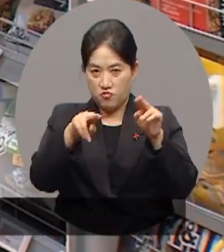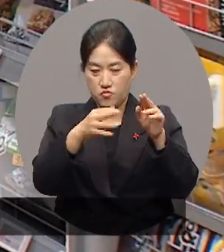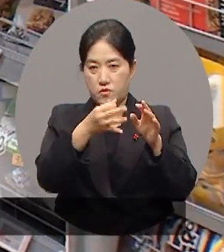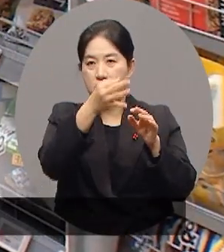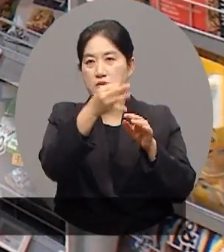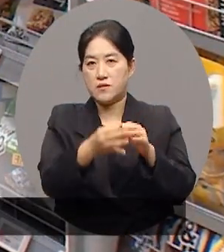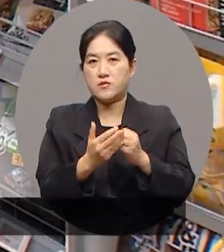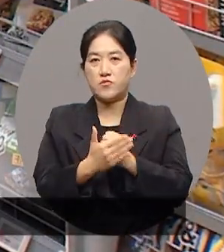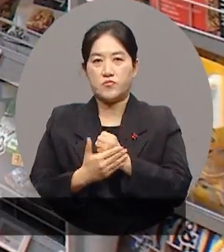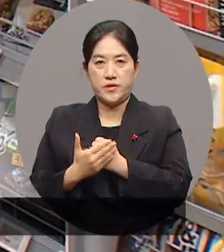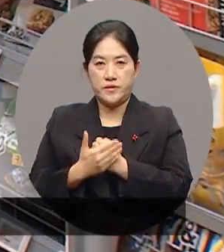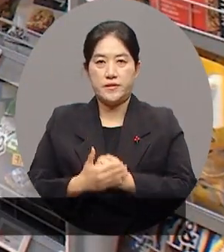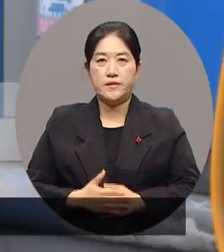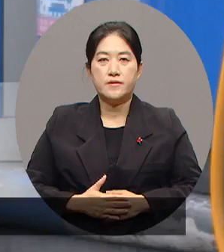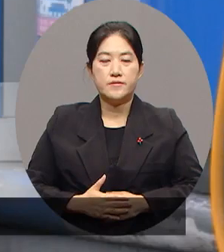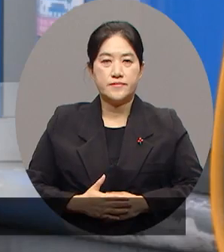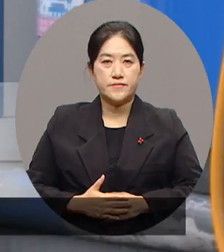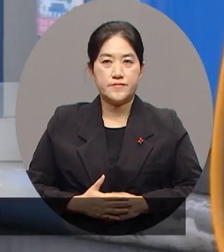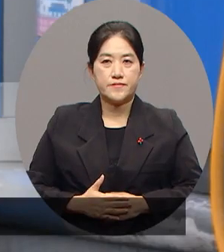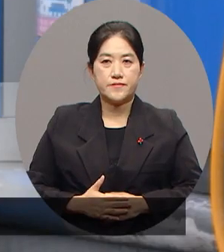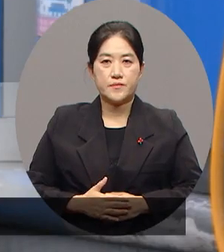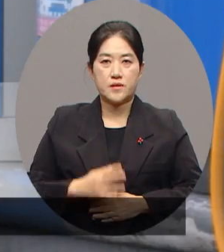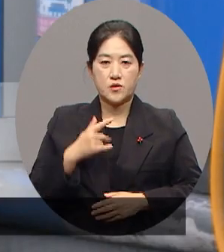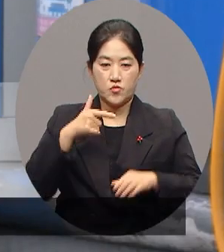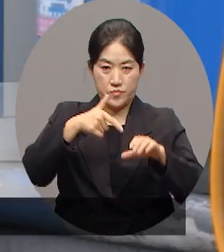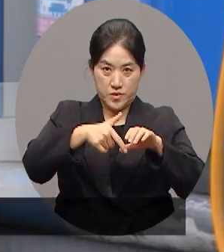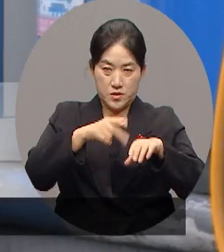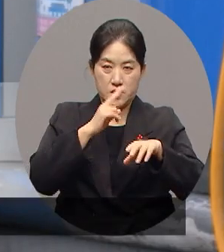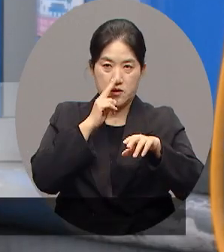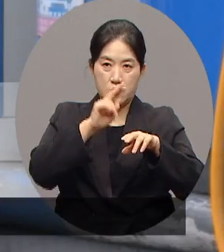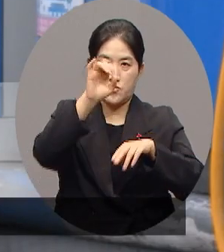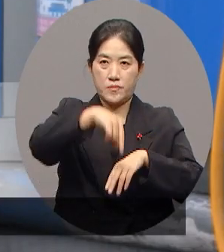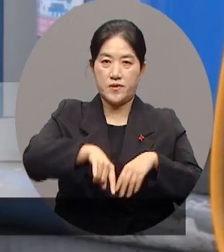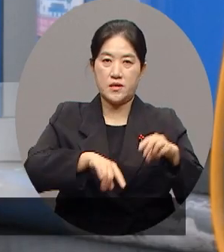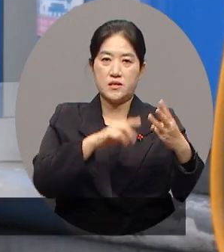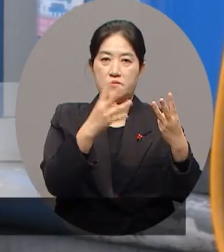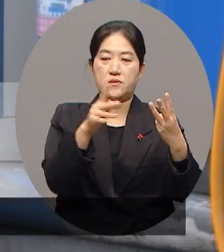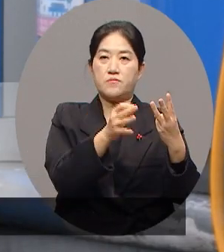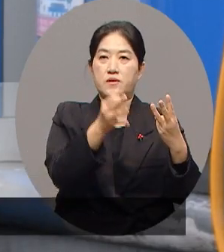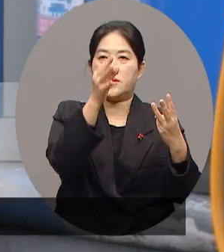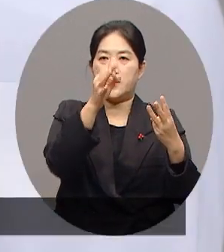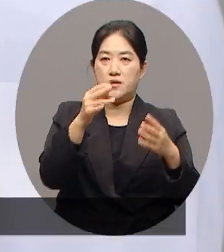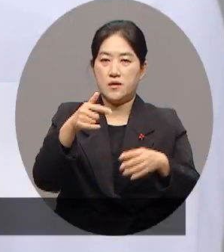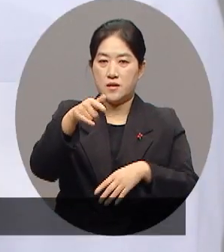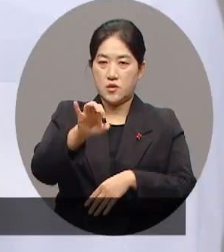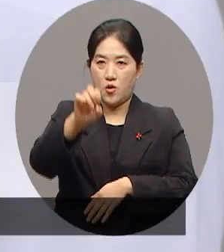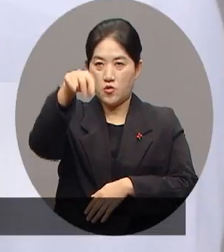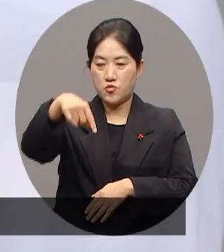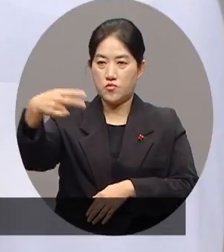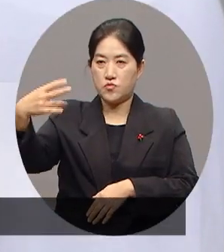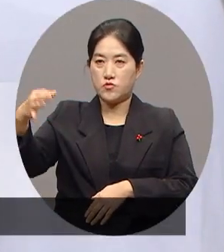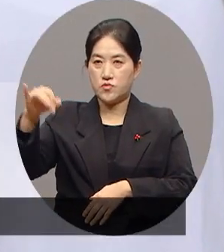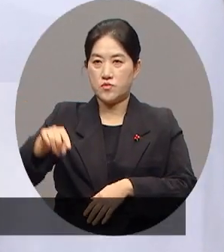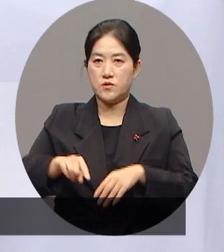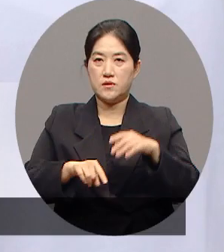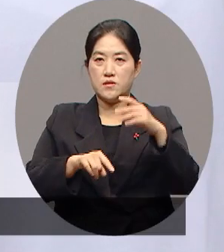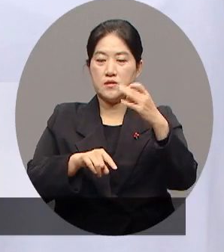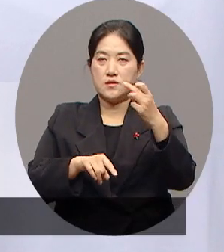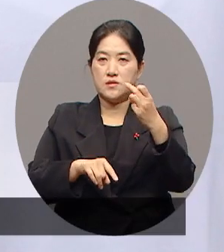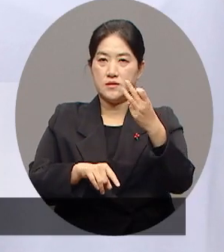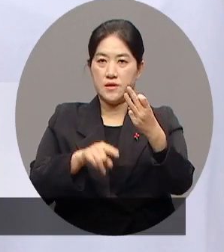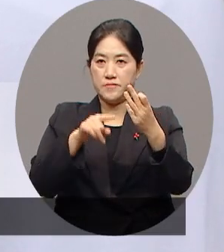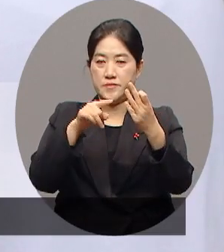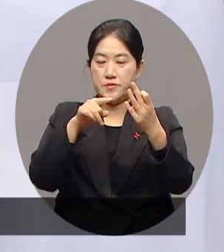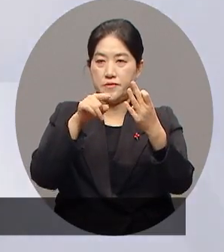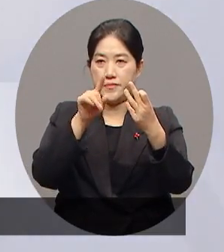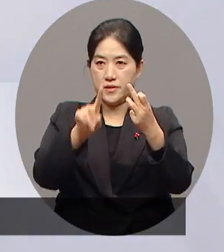하락이 영향을 준 것으로 보입니다. 휘발유가 2.4% 올랐지만 경유와 등유가 13.1%,